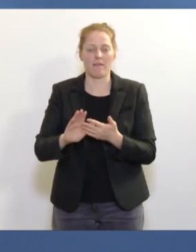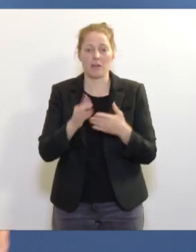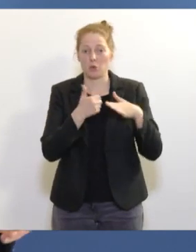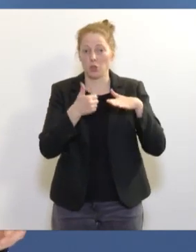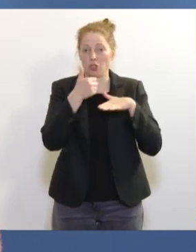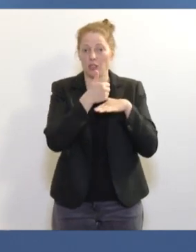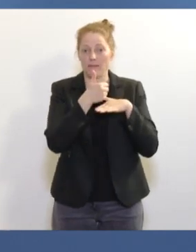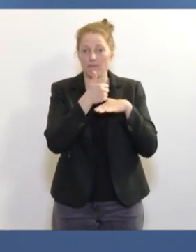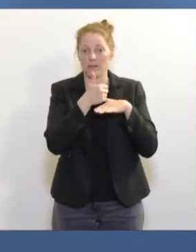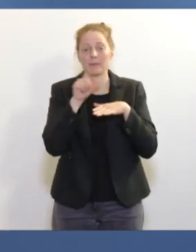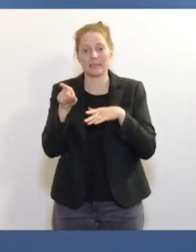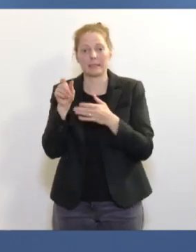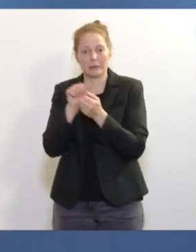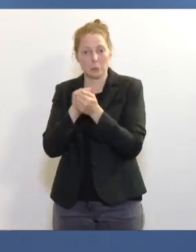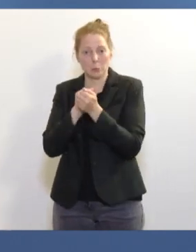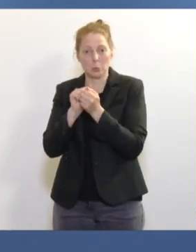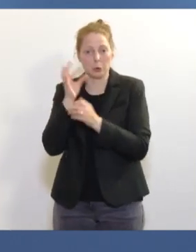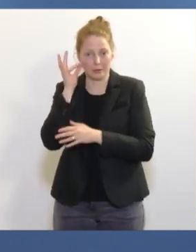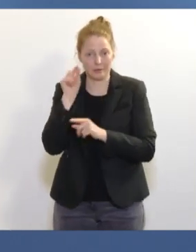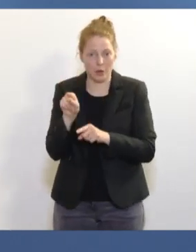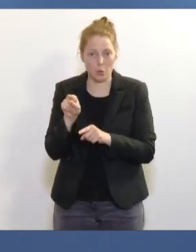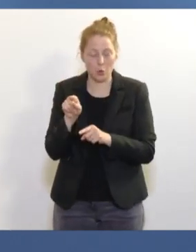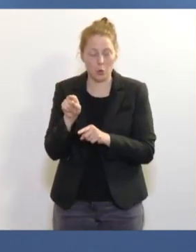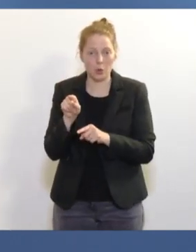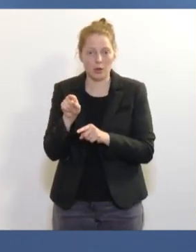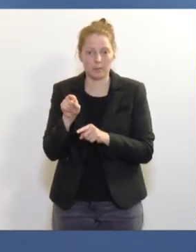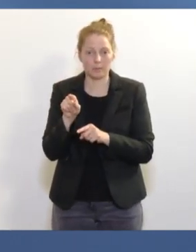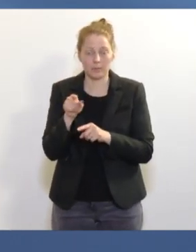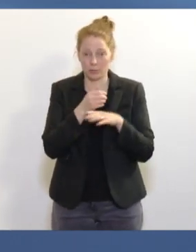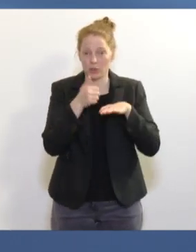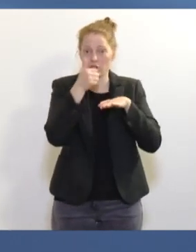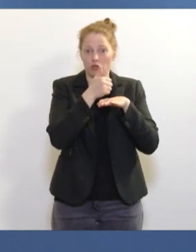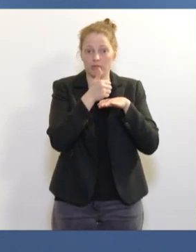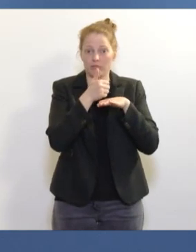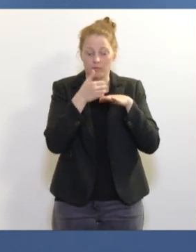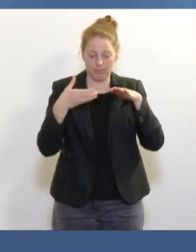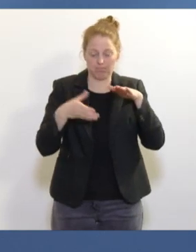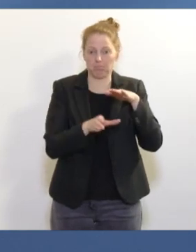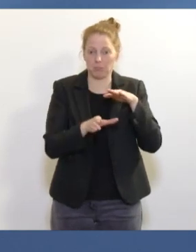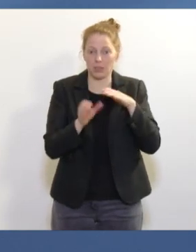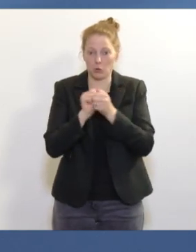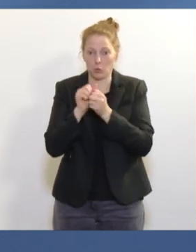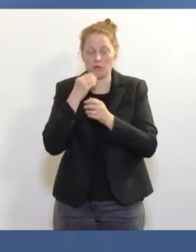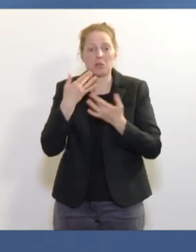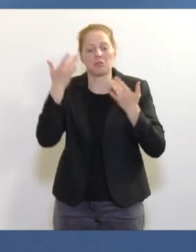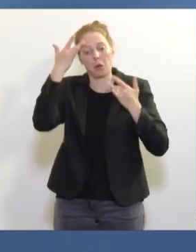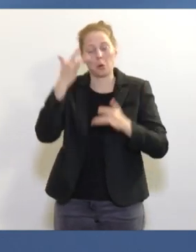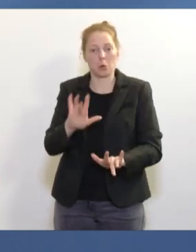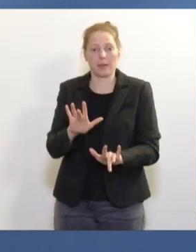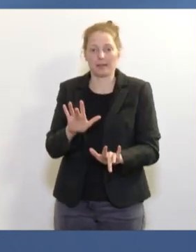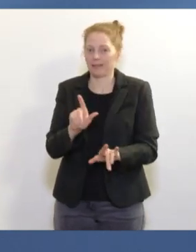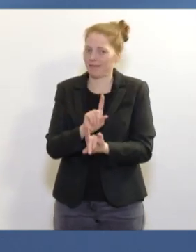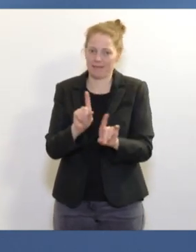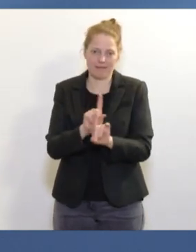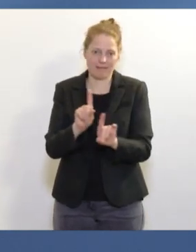den geht ja heute in Putzfrau, wenn ich das richtig verstanden habe, den ein Putzfrau beschäftigt, für die einfach so für und dir zu setzen. Ich